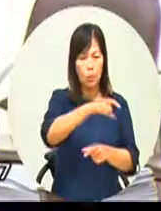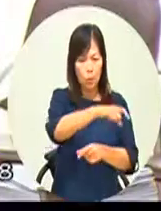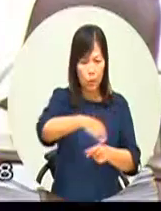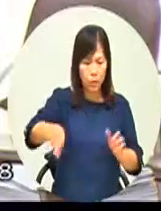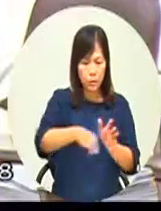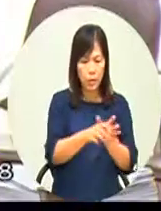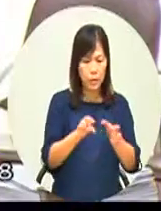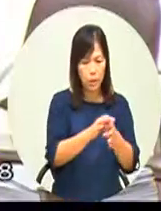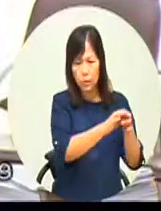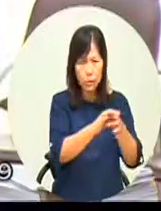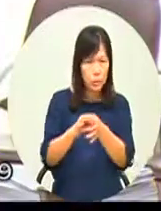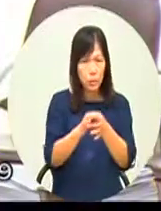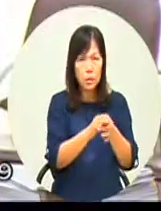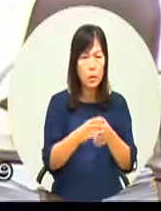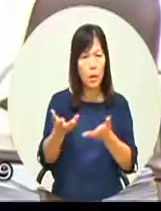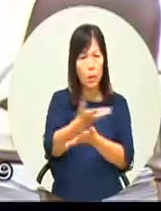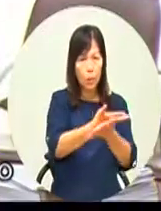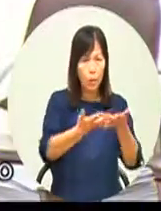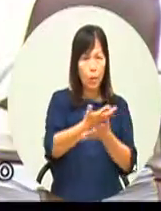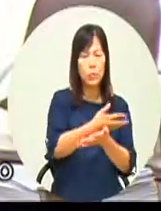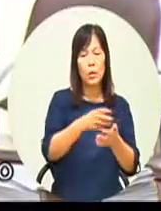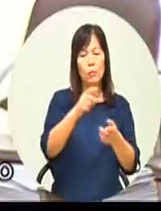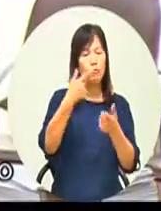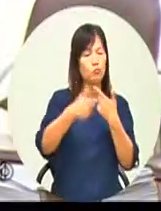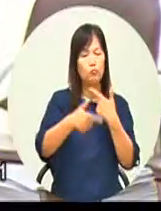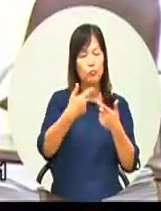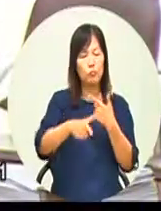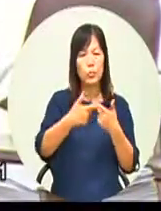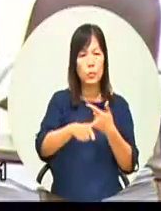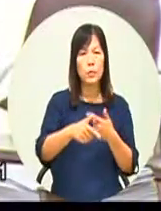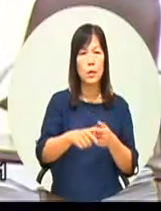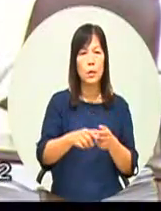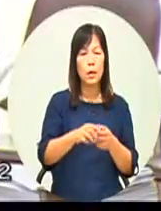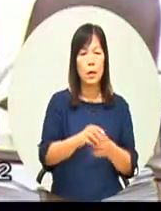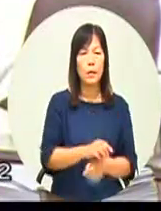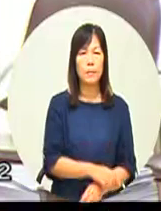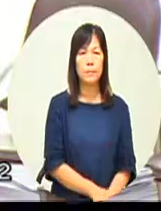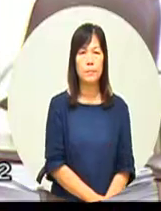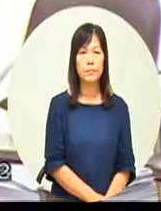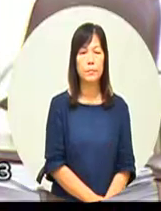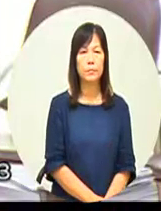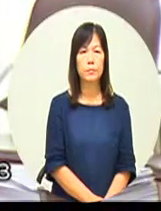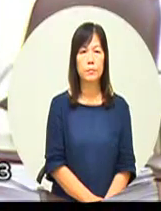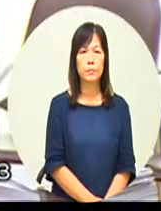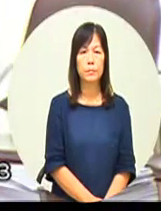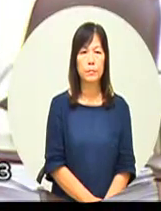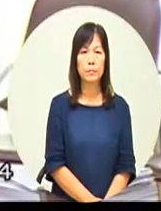协调沟通不良，才造成来我们原来